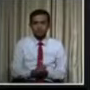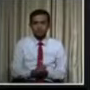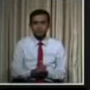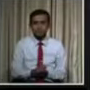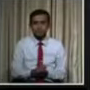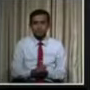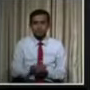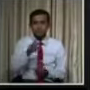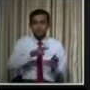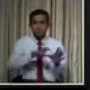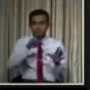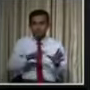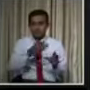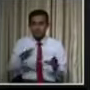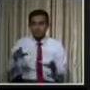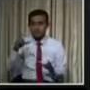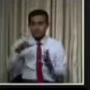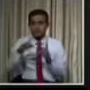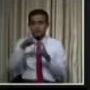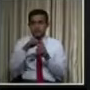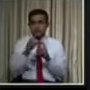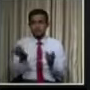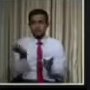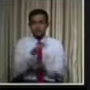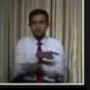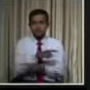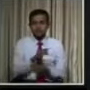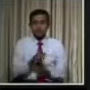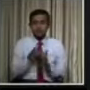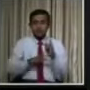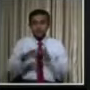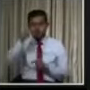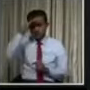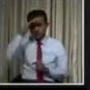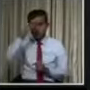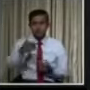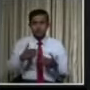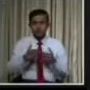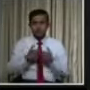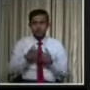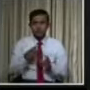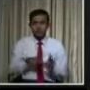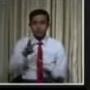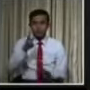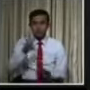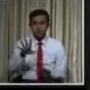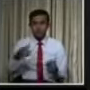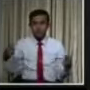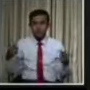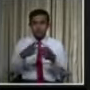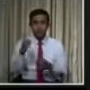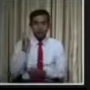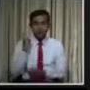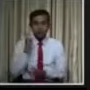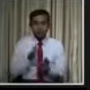ඒක නිසා තමයි යා වස් කරලා දැන් CID එකට දැම්මේ කරුව මේ කතානායකතුමනි අපි මේ මම අවුරුදු 35ක් නාවිකන්දාව හිටියා